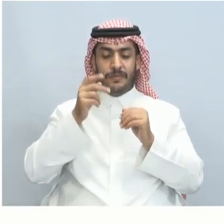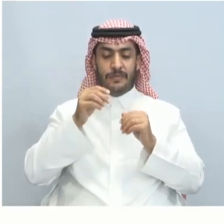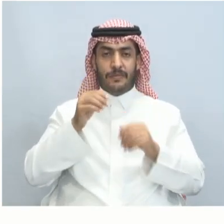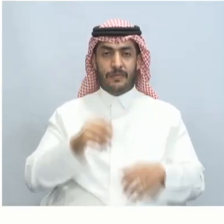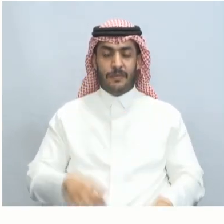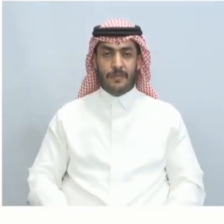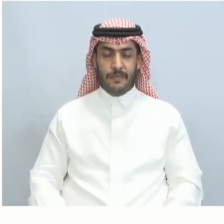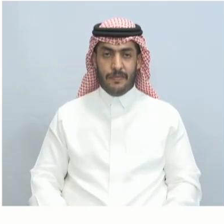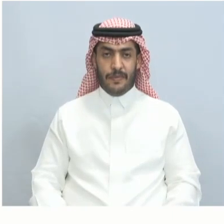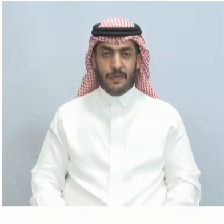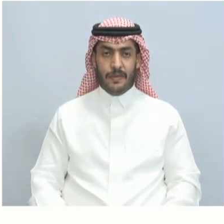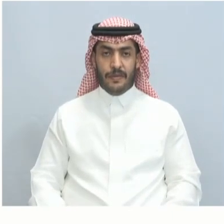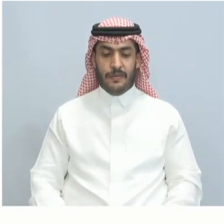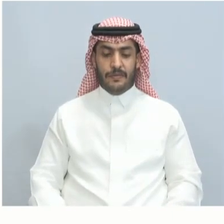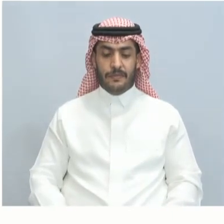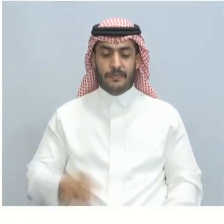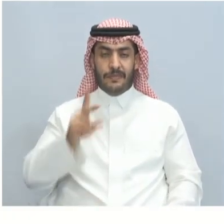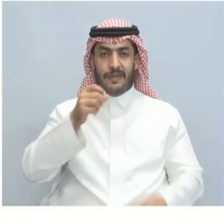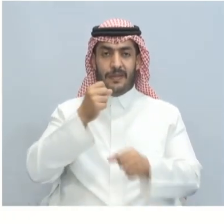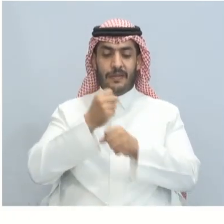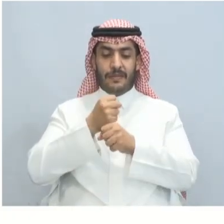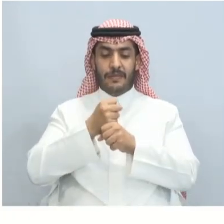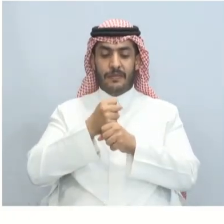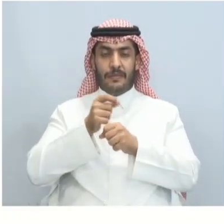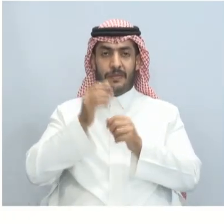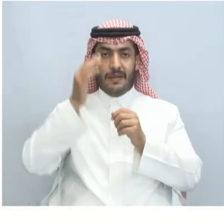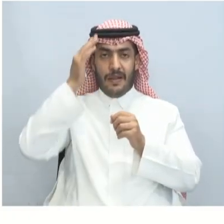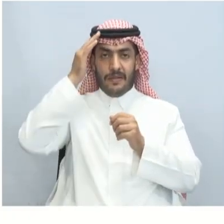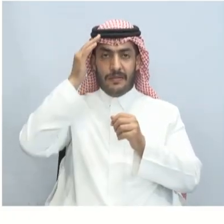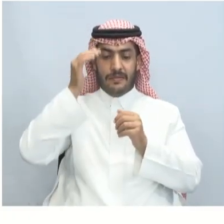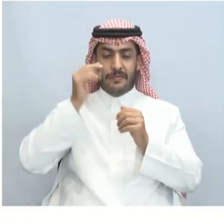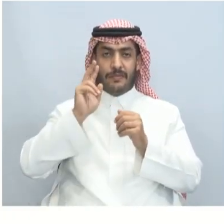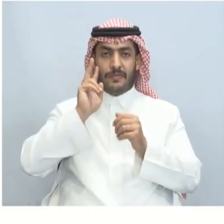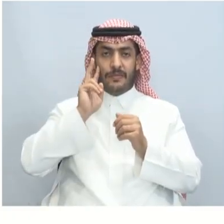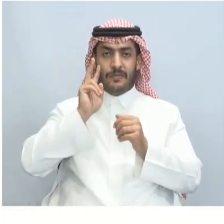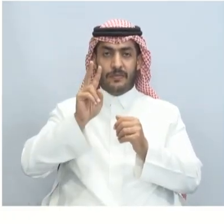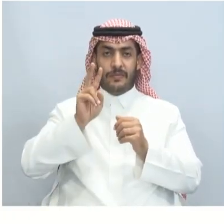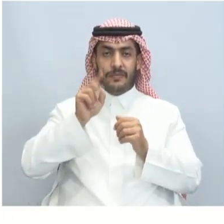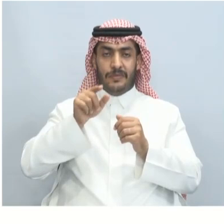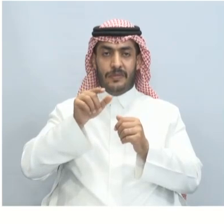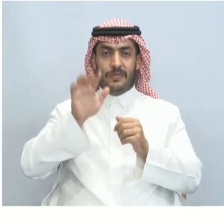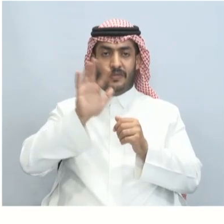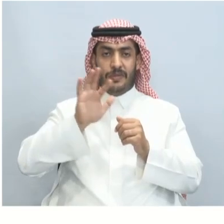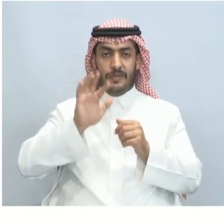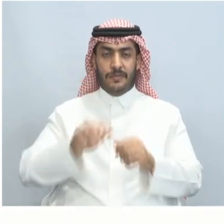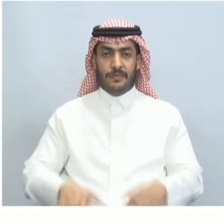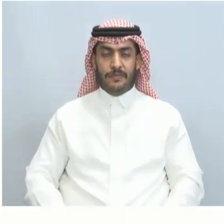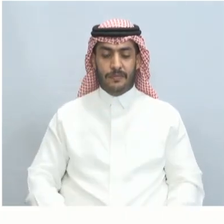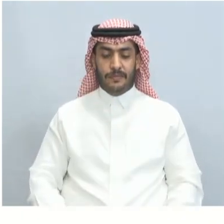هنا ايضا نقوم بهذه العمليه لكل راس من الرؤوس كما هو ظاهر في هذه